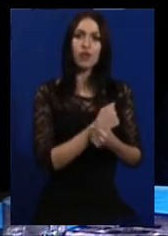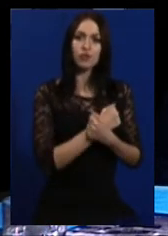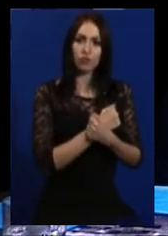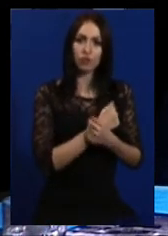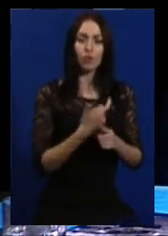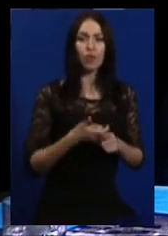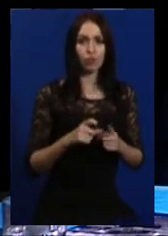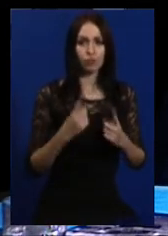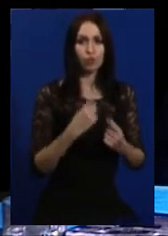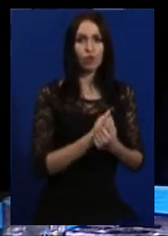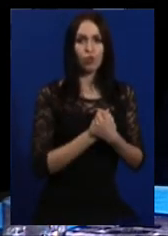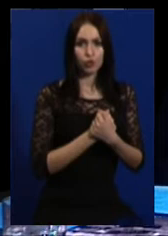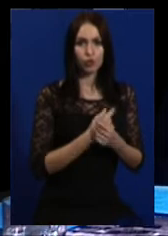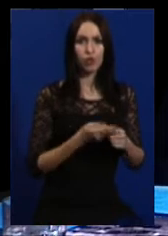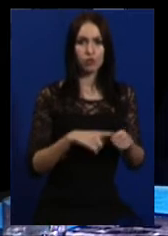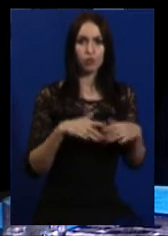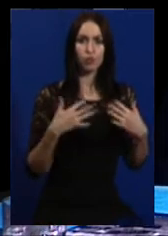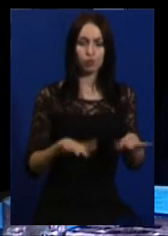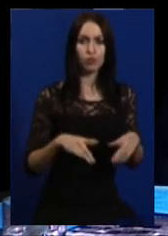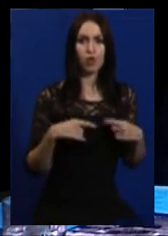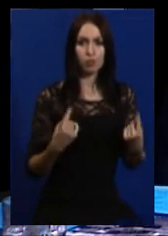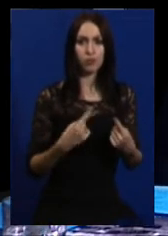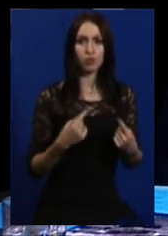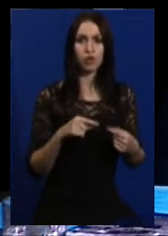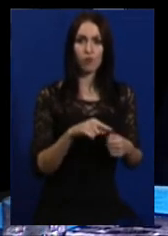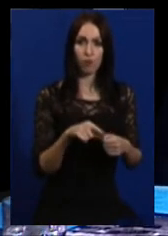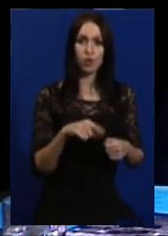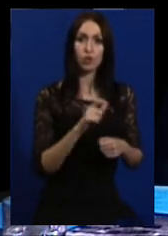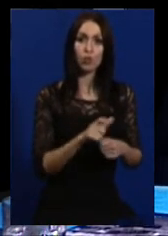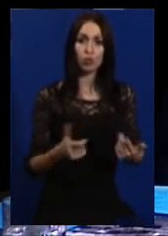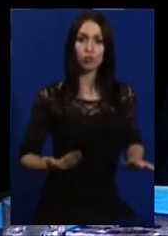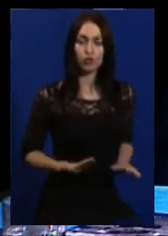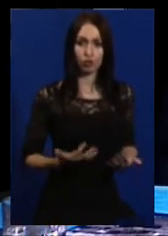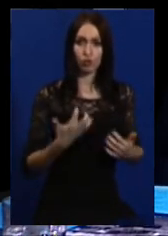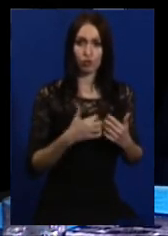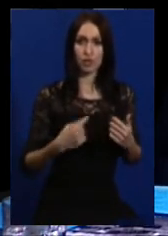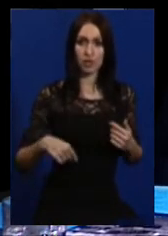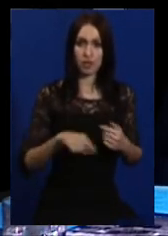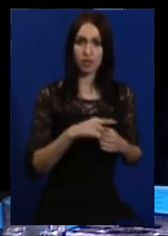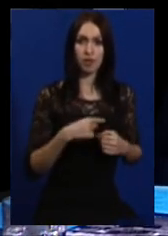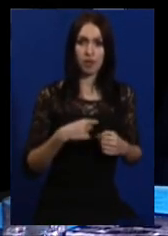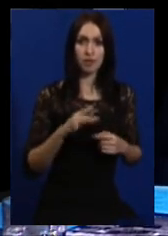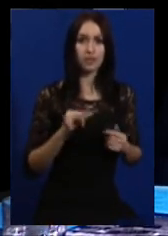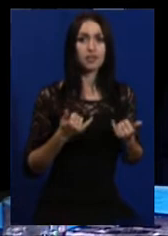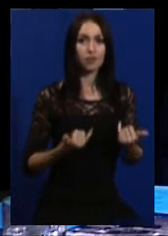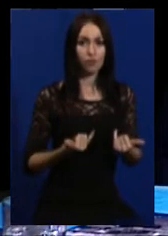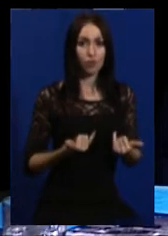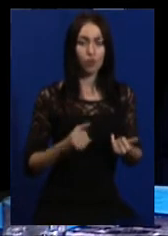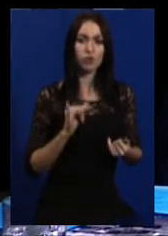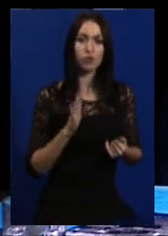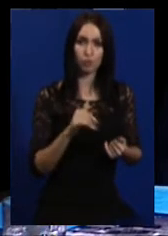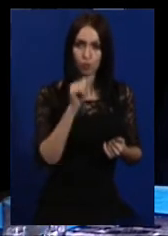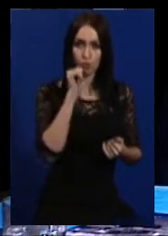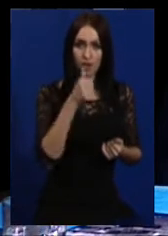к очень большому сожалению это уже обычно эти люди живут среди нас сегодня и будут завтра